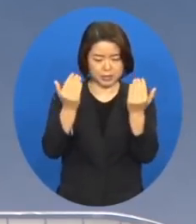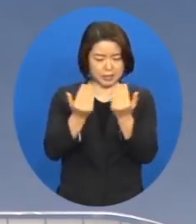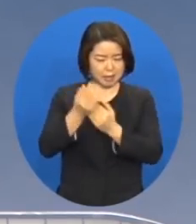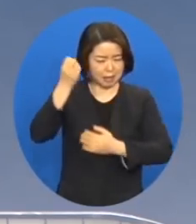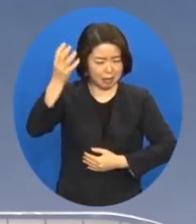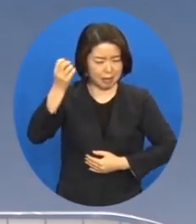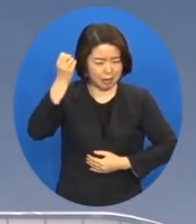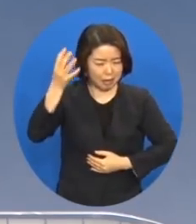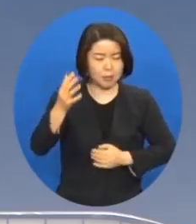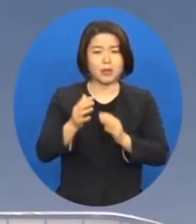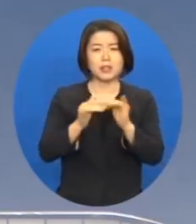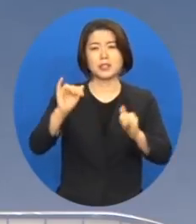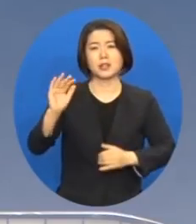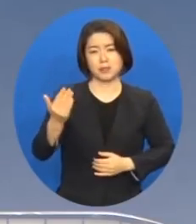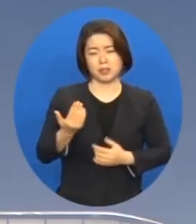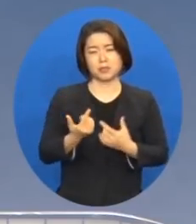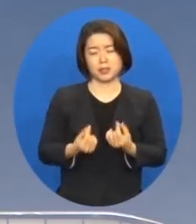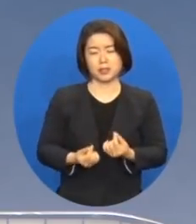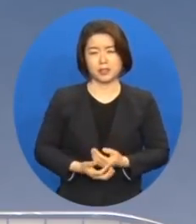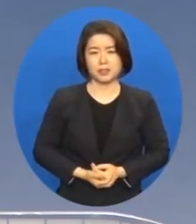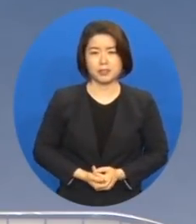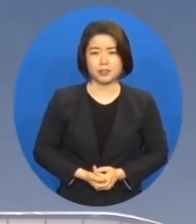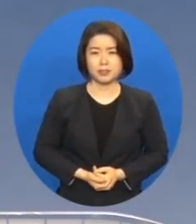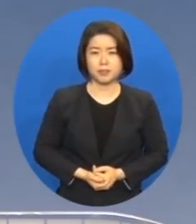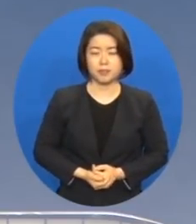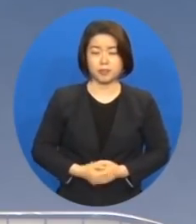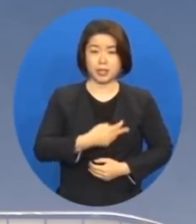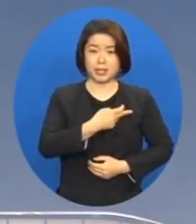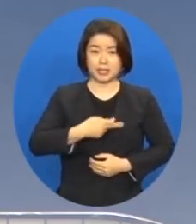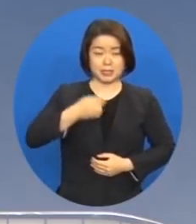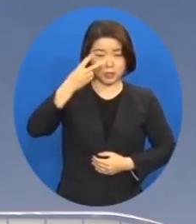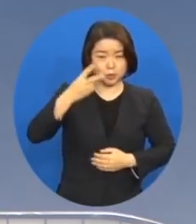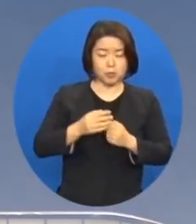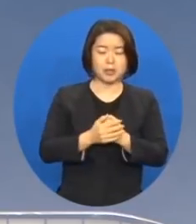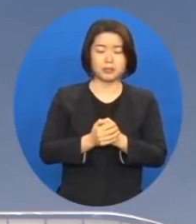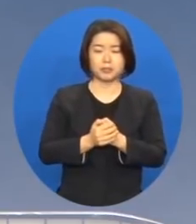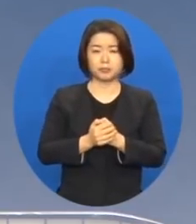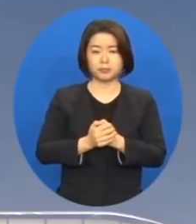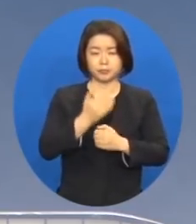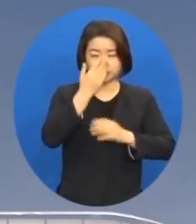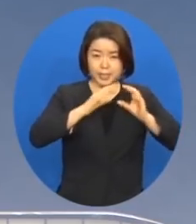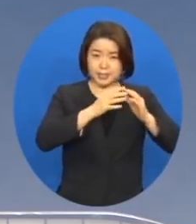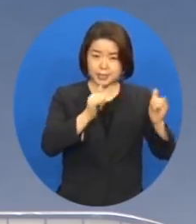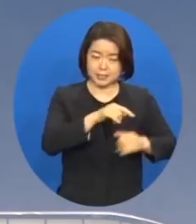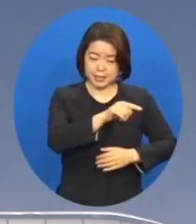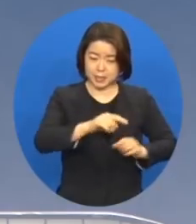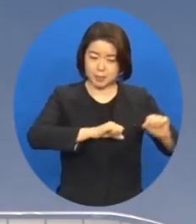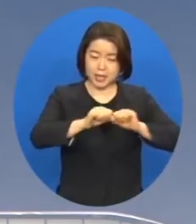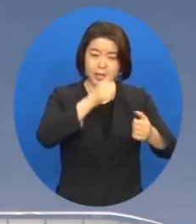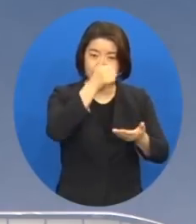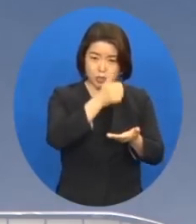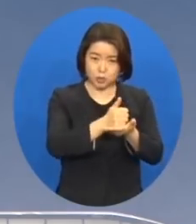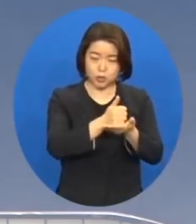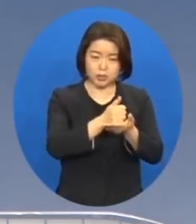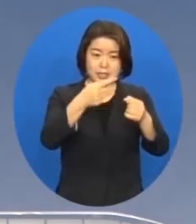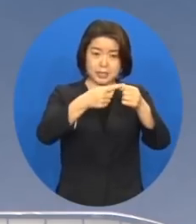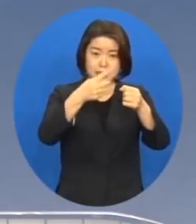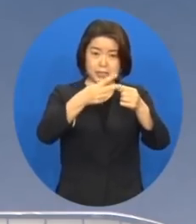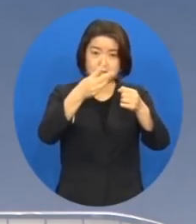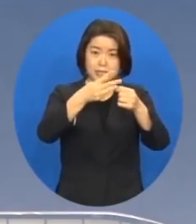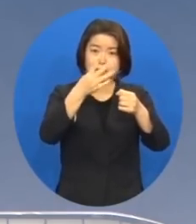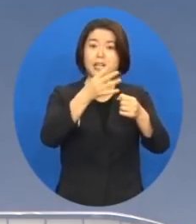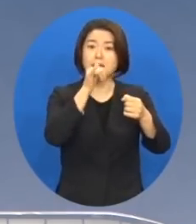자가 되고 마는 겁니다. 사도 바울은 이스라엘 백성들이 저지른 죄를 네 가지 여기서